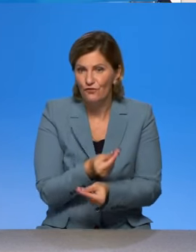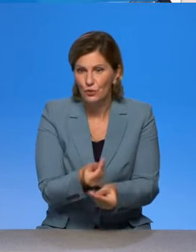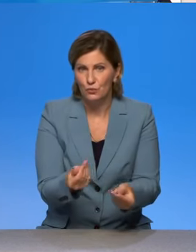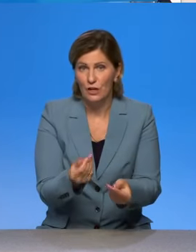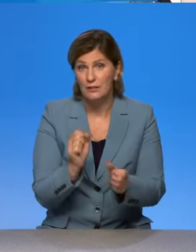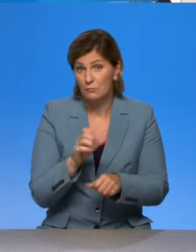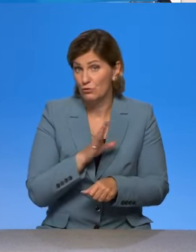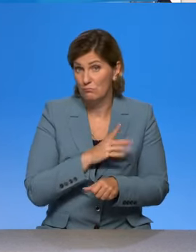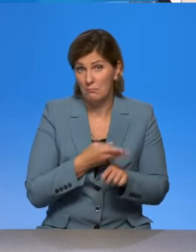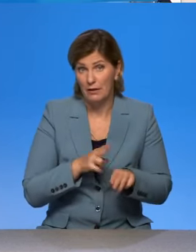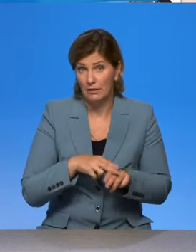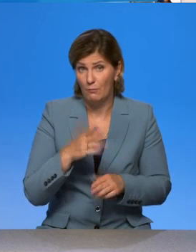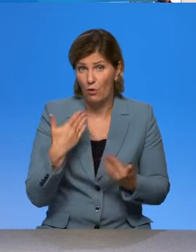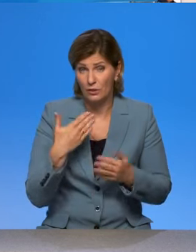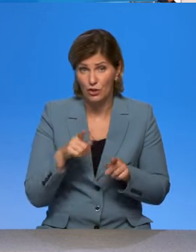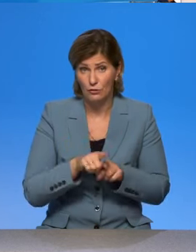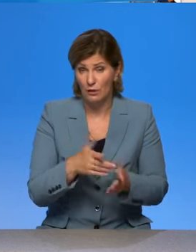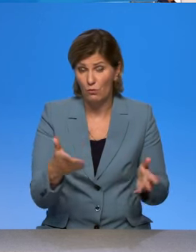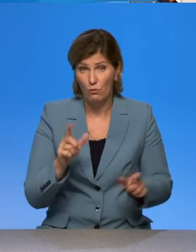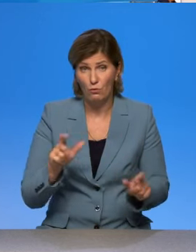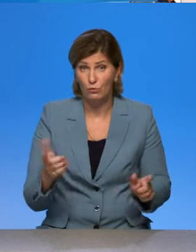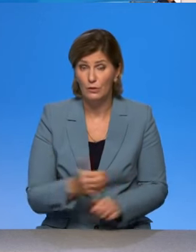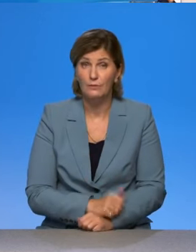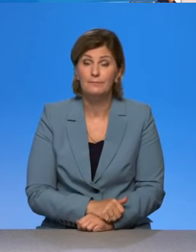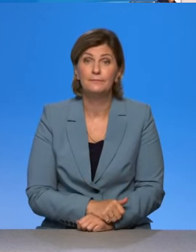отношение такое людей. Владимир. Да.